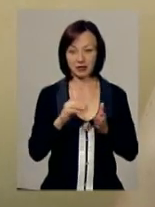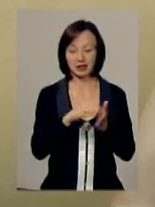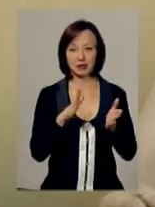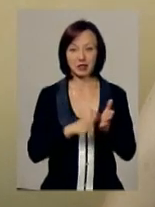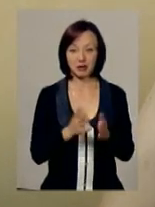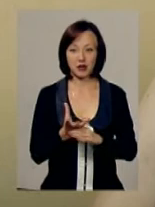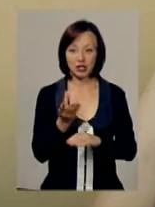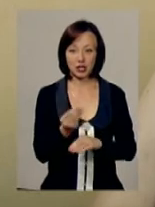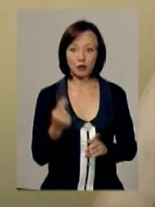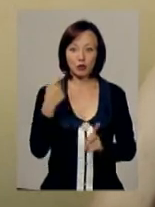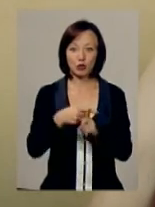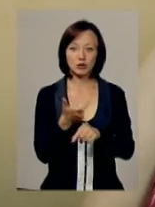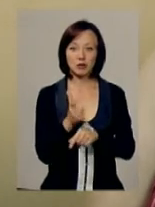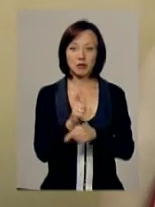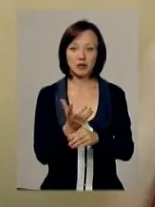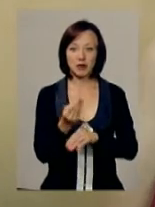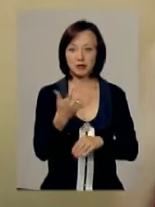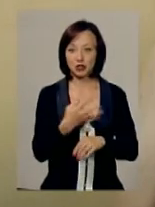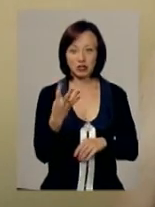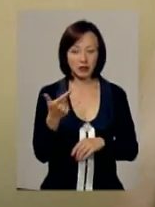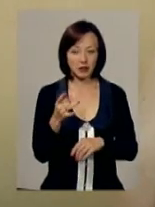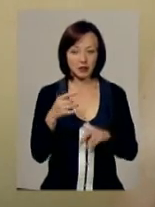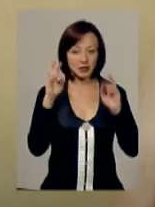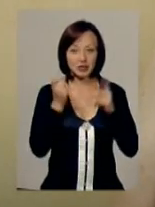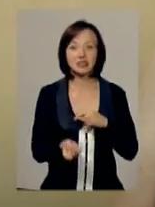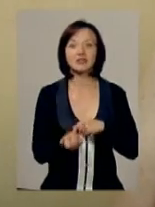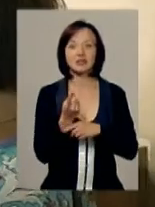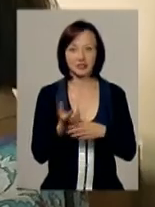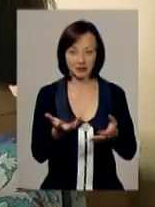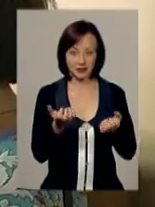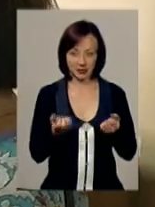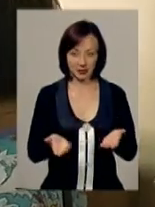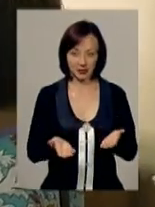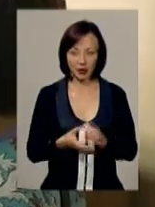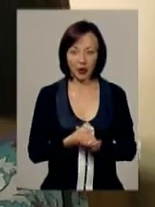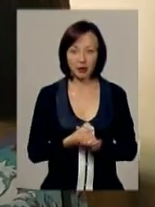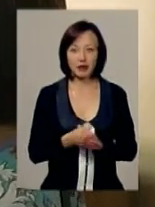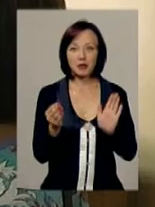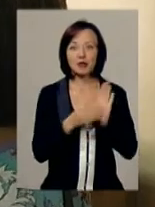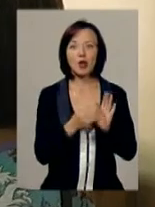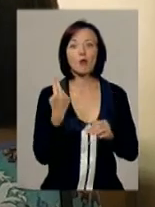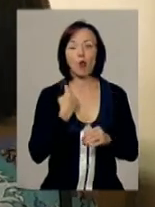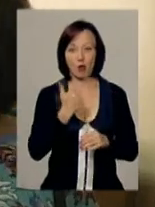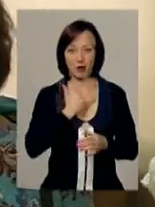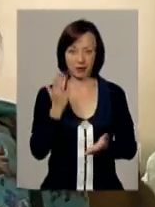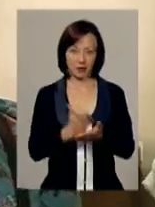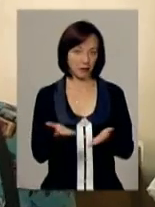записали платити. Ще плюс переплата 54 гривні, я навіть не знаю, звідки вони взялися. Написали, що в мене борг тут є.